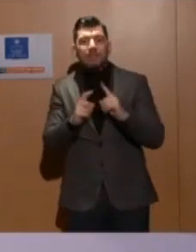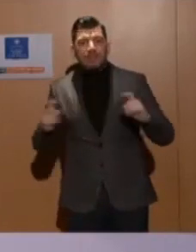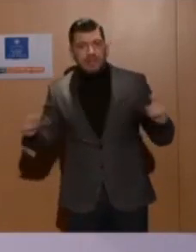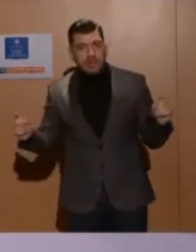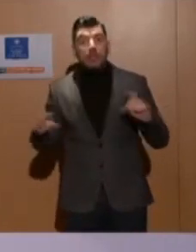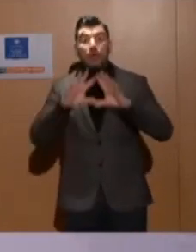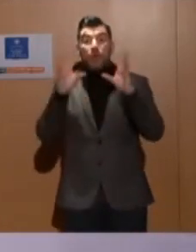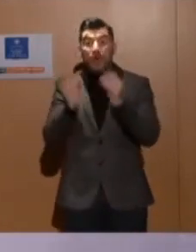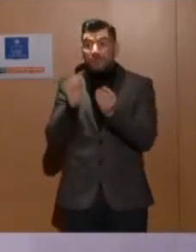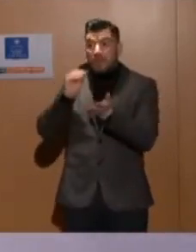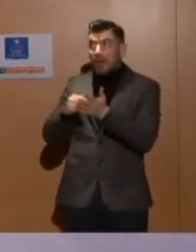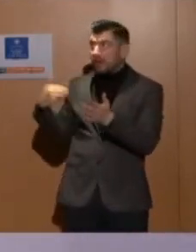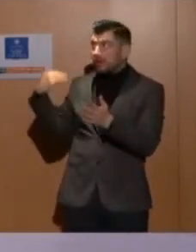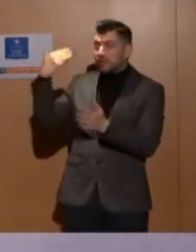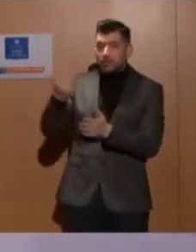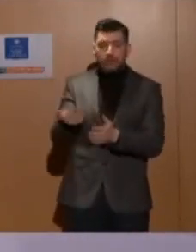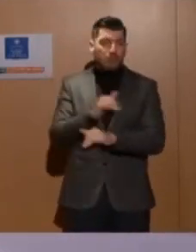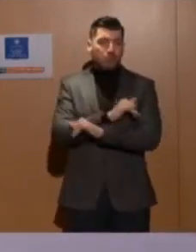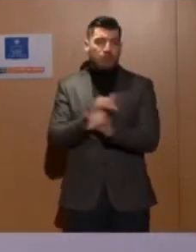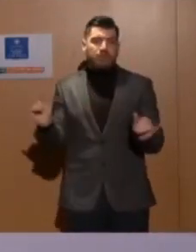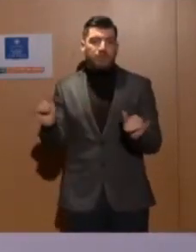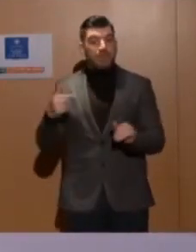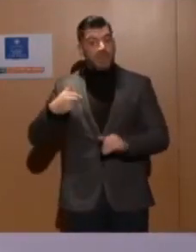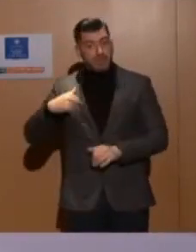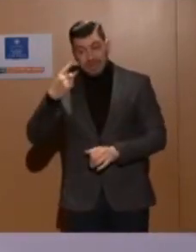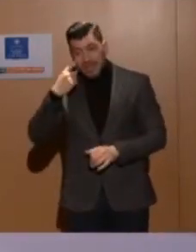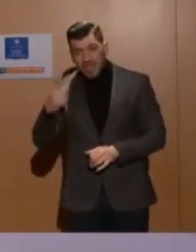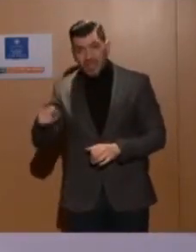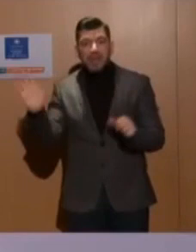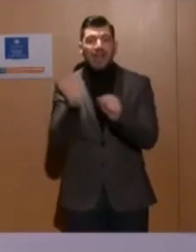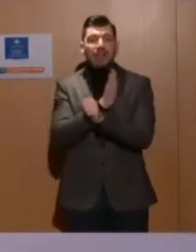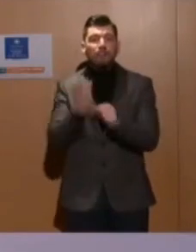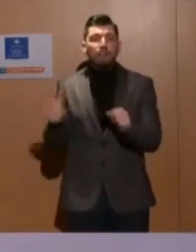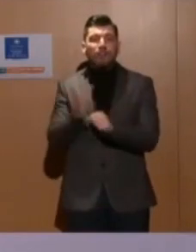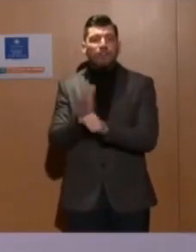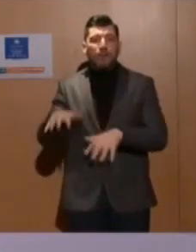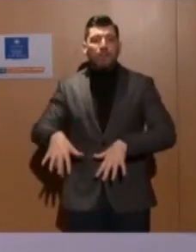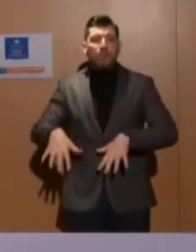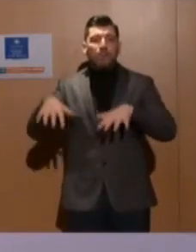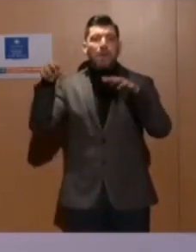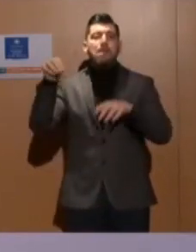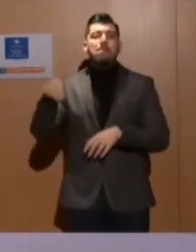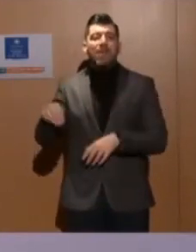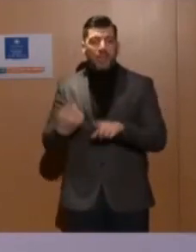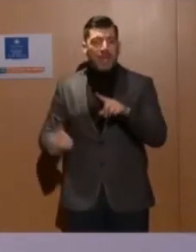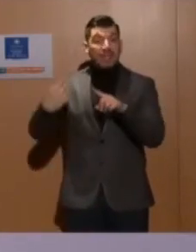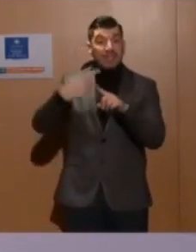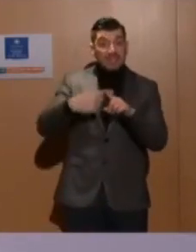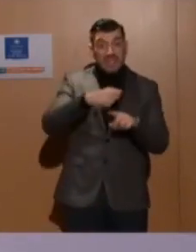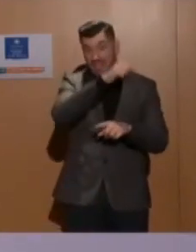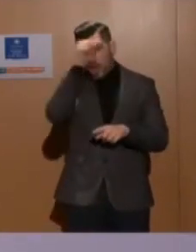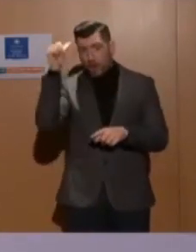συγχαρητήρια. Ζήσαμε και τη Μύδια πέρσι το χειμώνα, ζήσαμε και τις πυρκαγιές το καλοκαίρι. Άρα